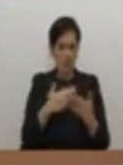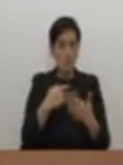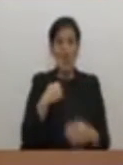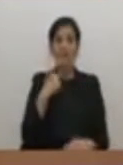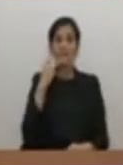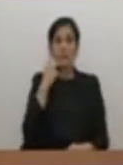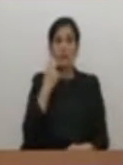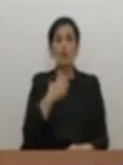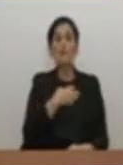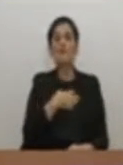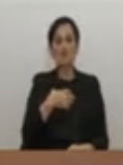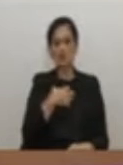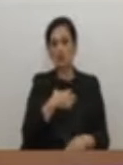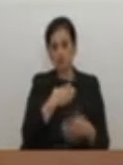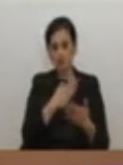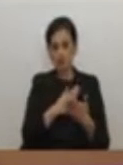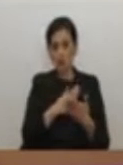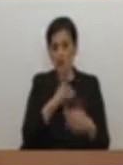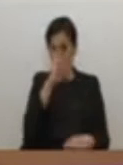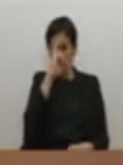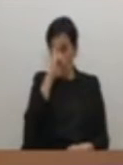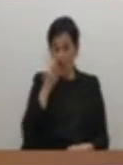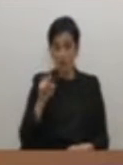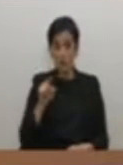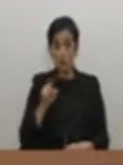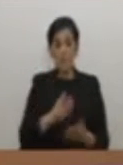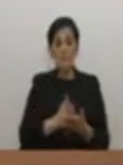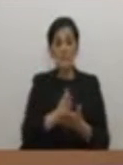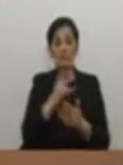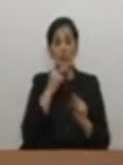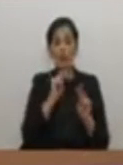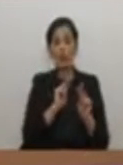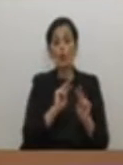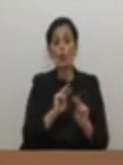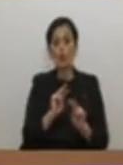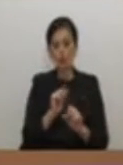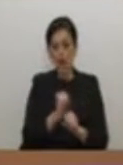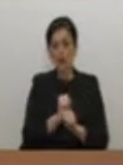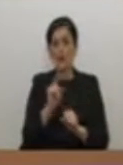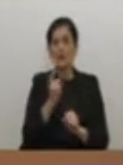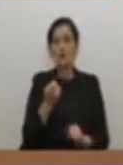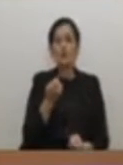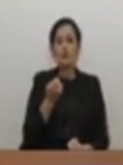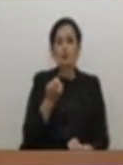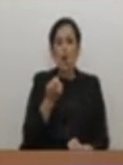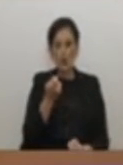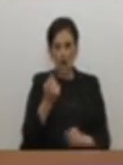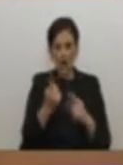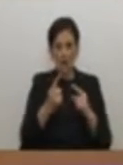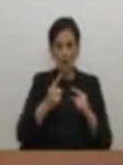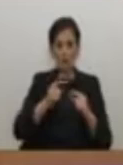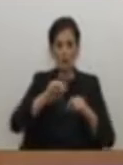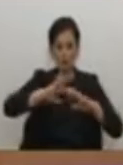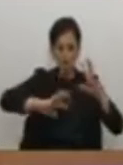რომ მნიშვნელოვანია ხელისუფლების ამ მიმართულებით ყურადღების გამახვილება, რათა ცოტა მაინც მოსწორდეს გრუნტი